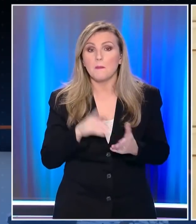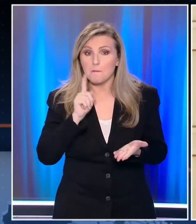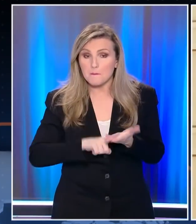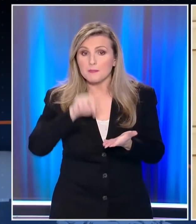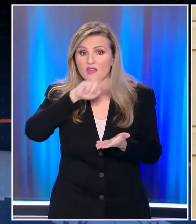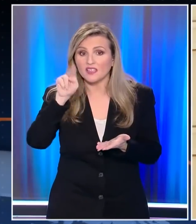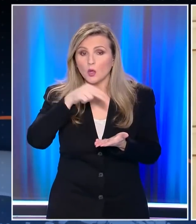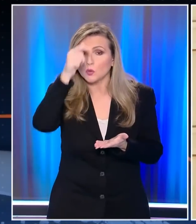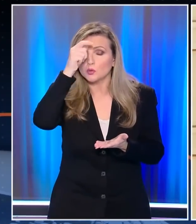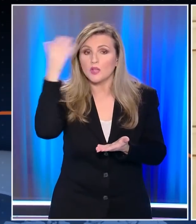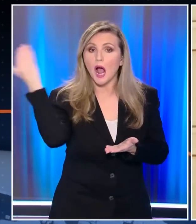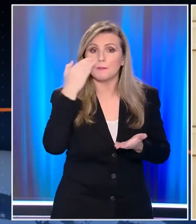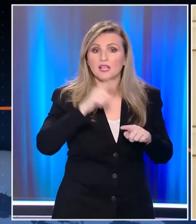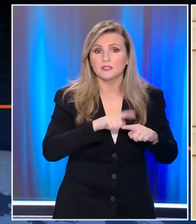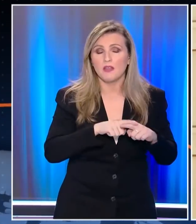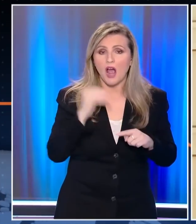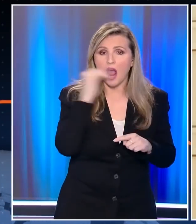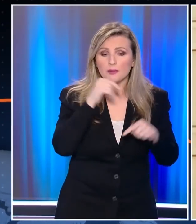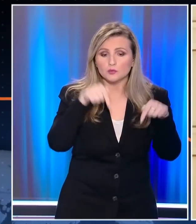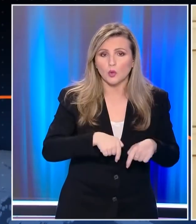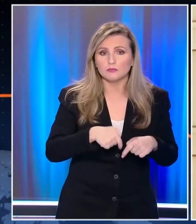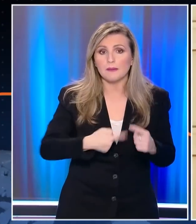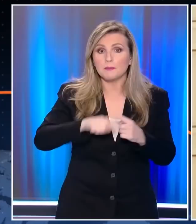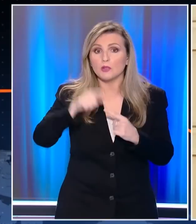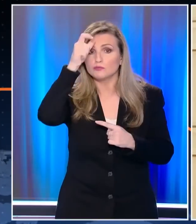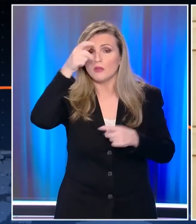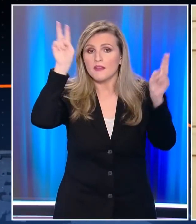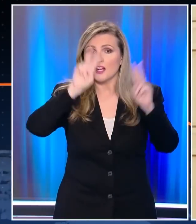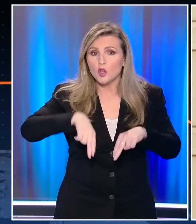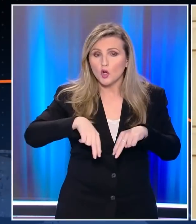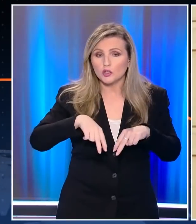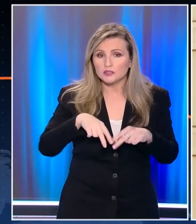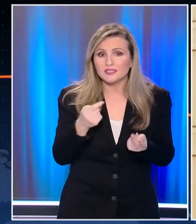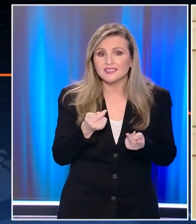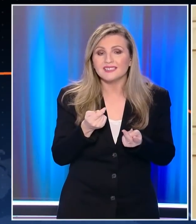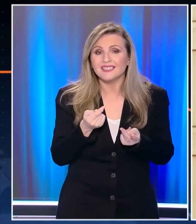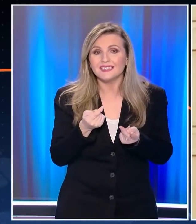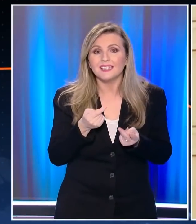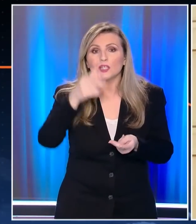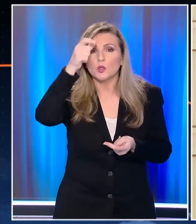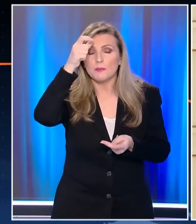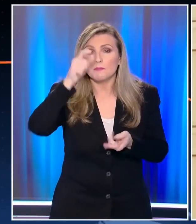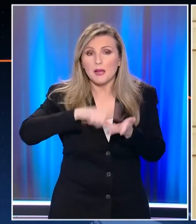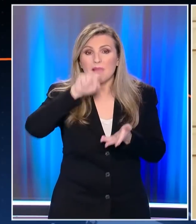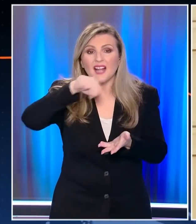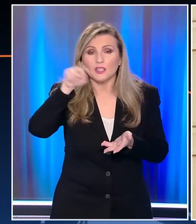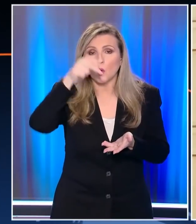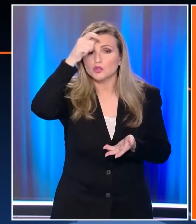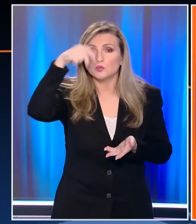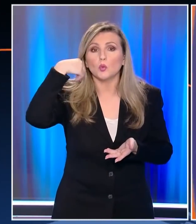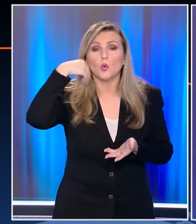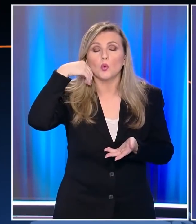Μπέλι και η άμεση αναγνώριση της ανυπαρξίας του τουρκολιβικού μνημονίου.